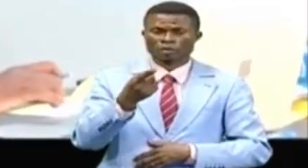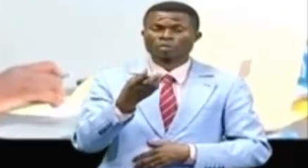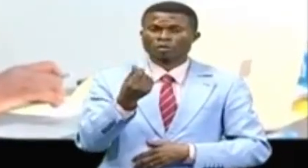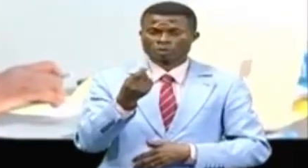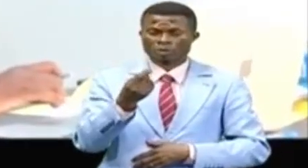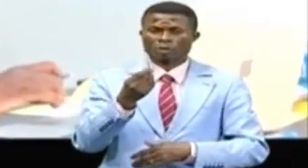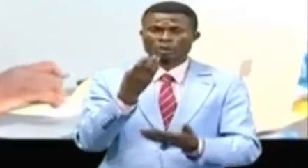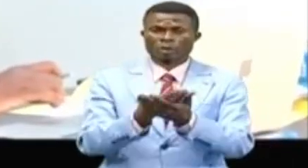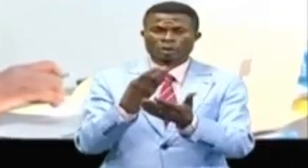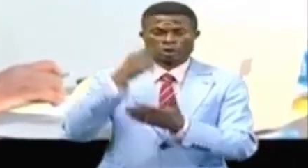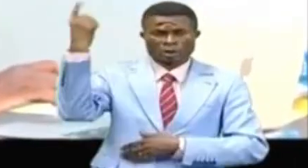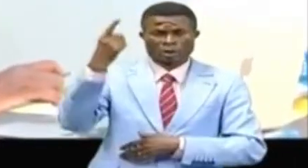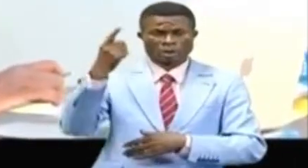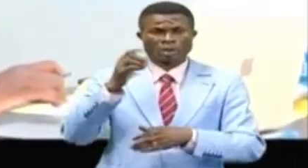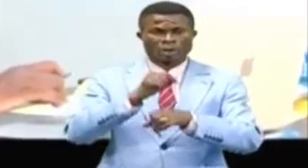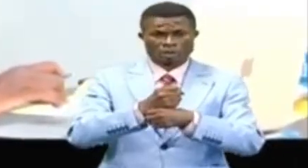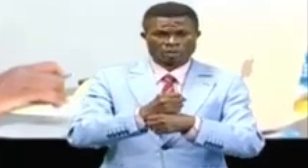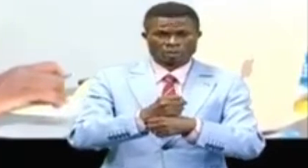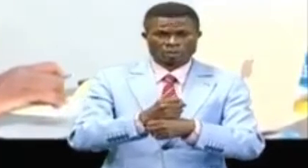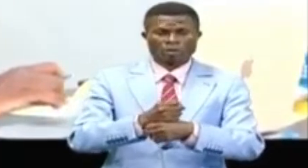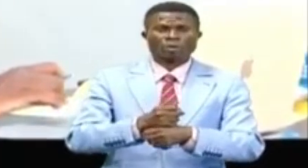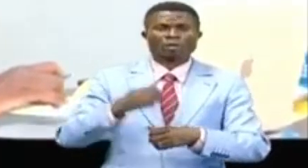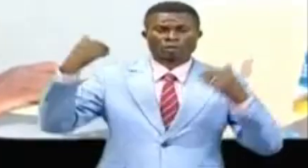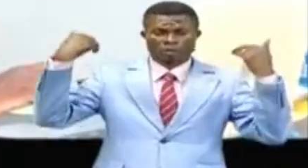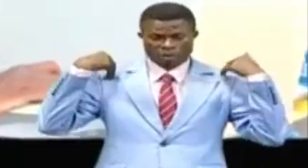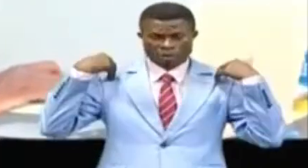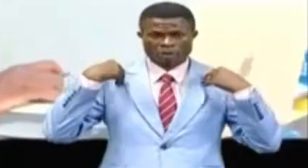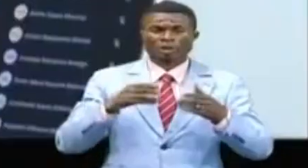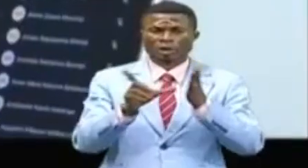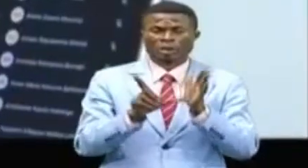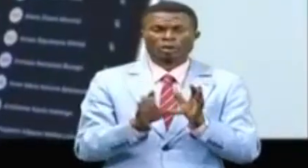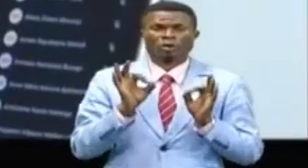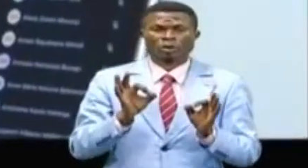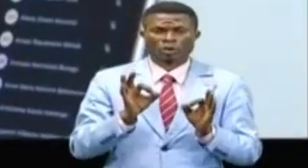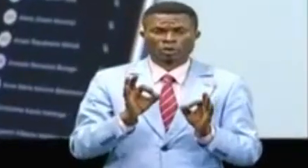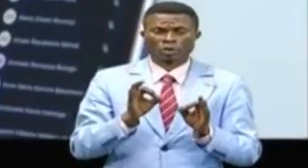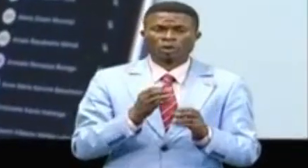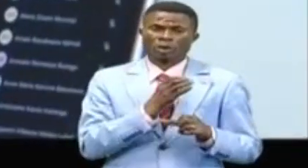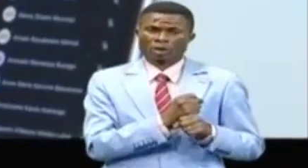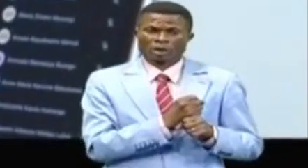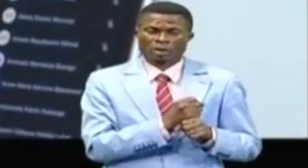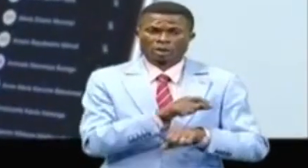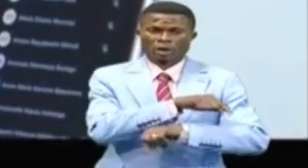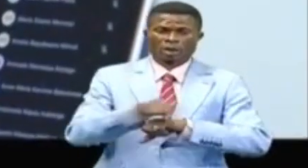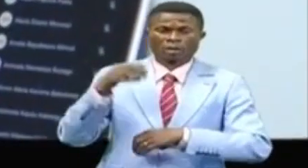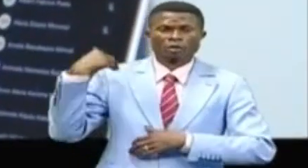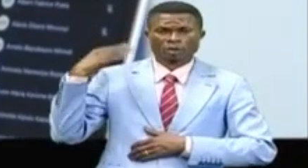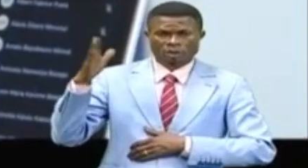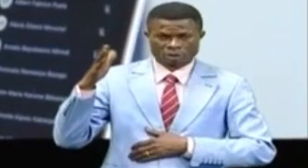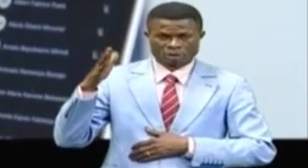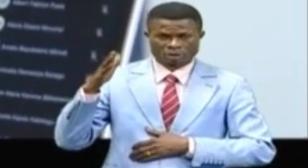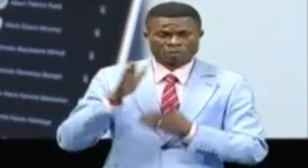services universels déjà institués par les législateurs dans le cadre de la nouvelle loi doivent être gérés par un établissement public